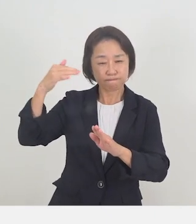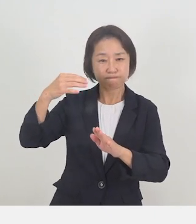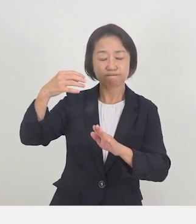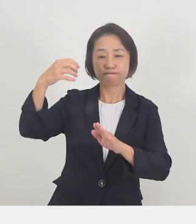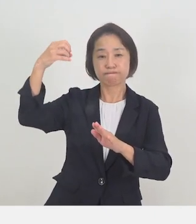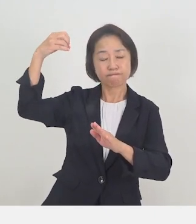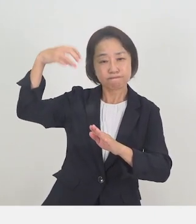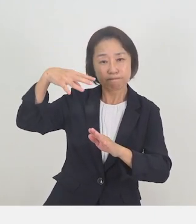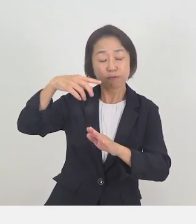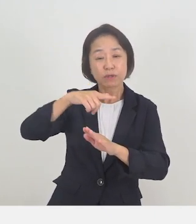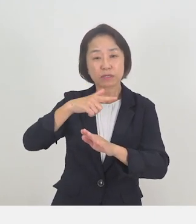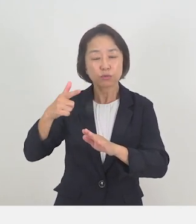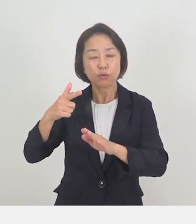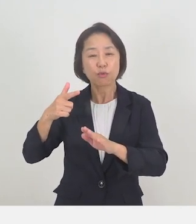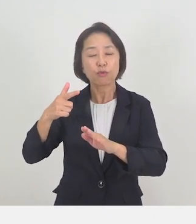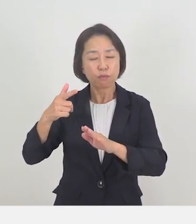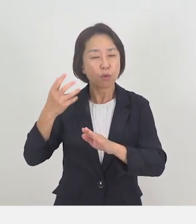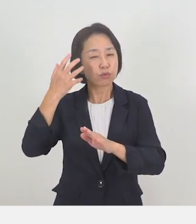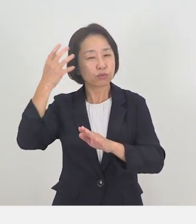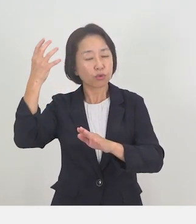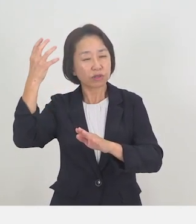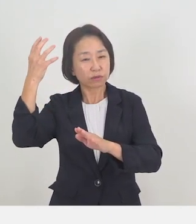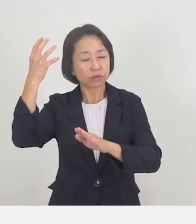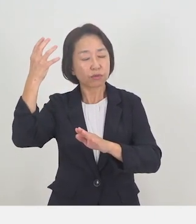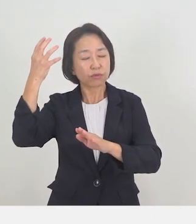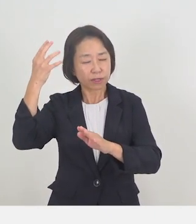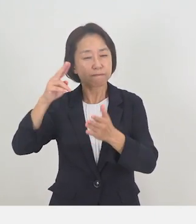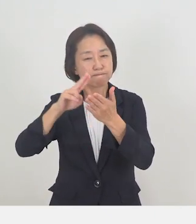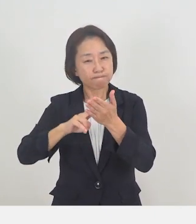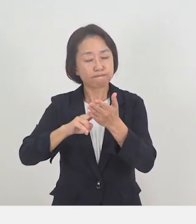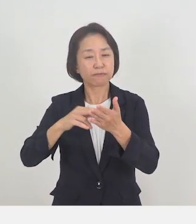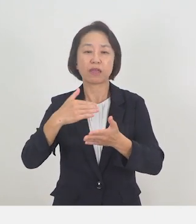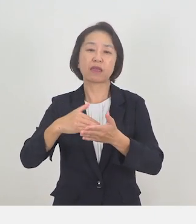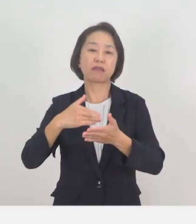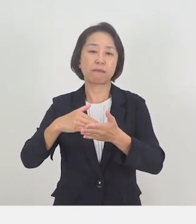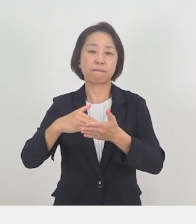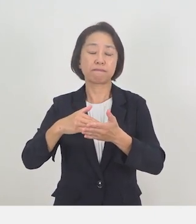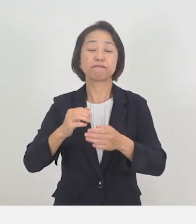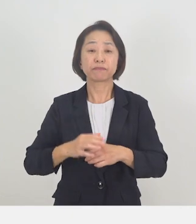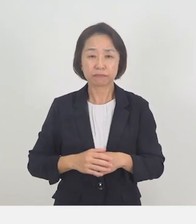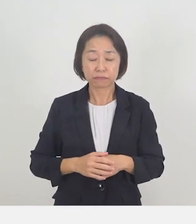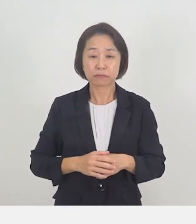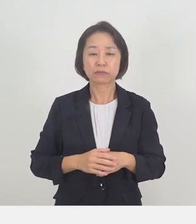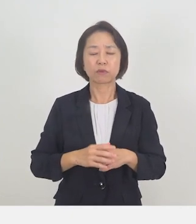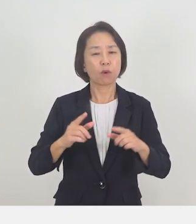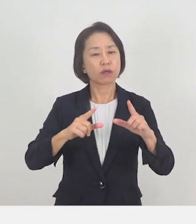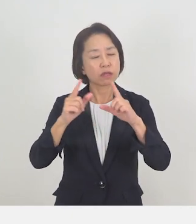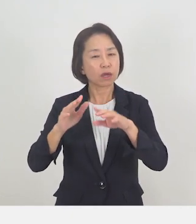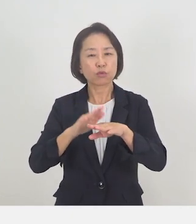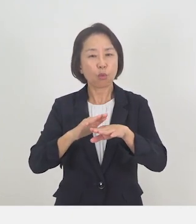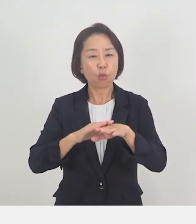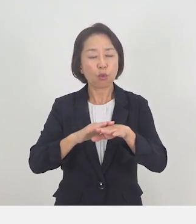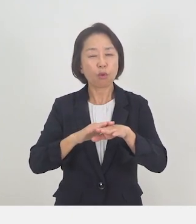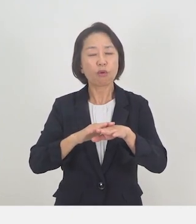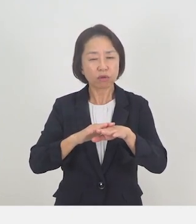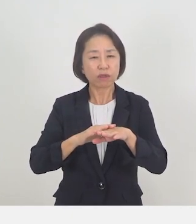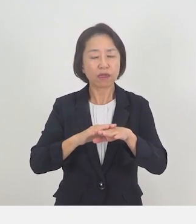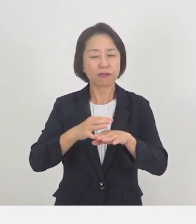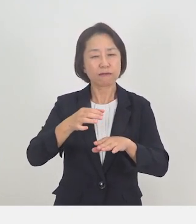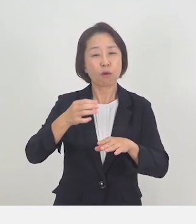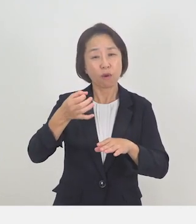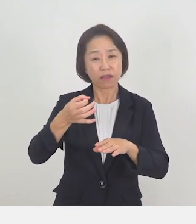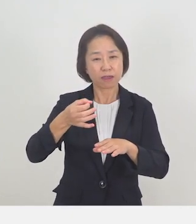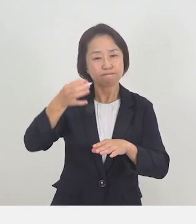運転時間帯をあらかじめ想定値として設定されているのでどういった住まい方をするかによって大きな差が